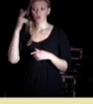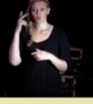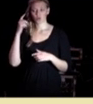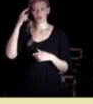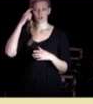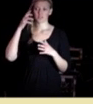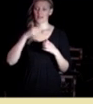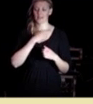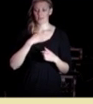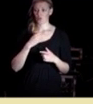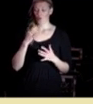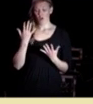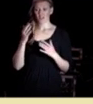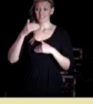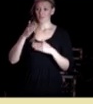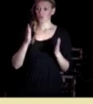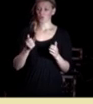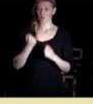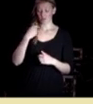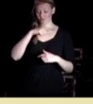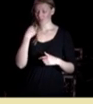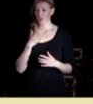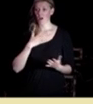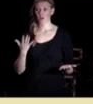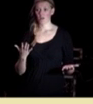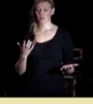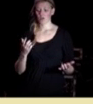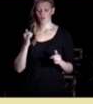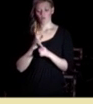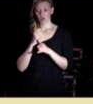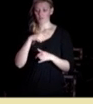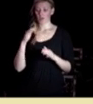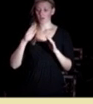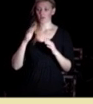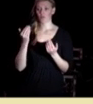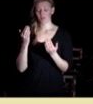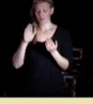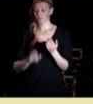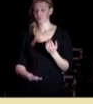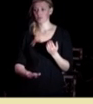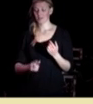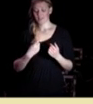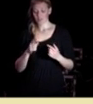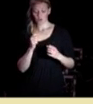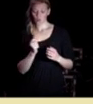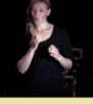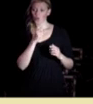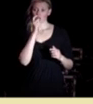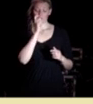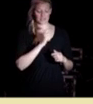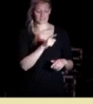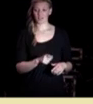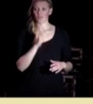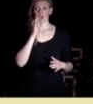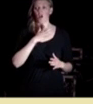hvilken definisjonsmakt har vi? Hvordan kan vi stille lavere grad av forventning til noen mennesker? Vi har absolutt